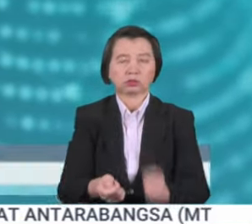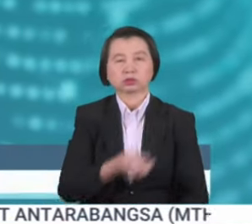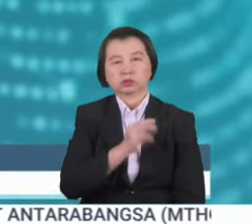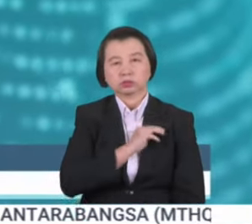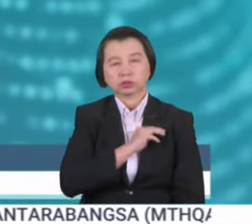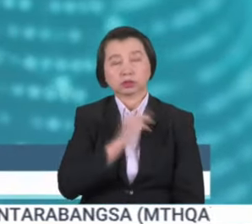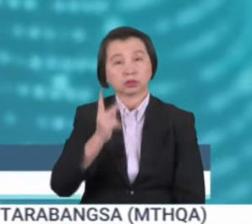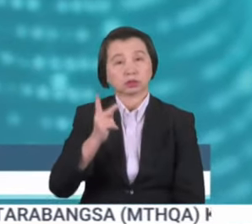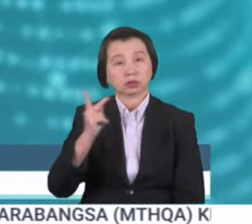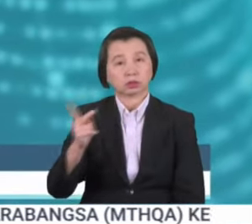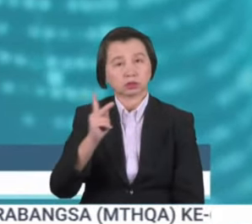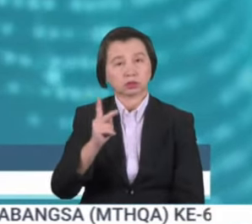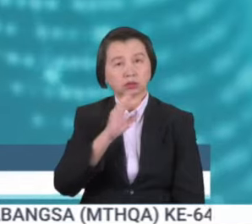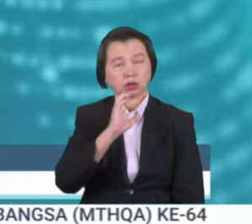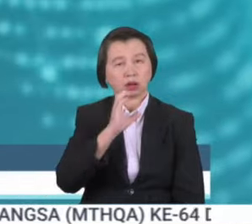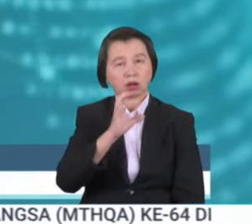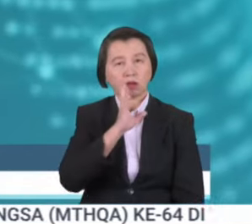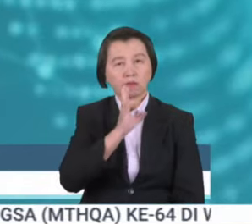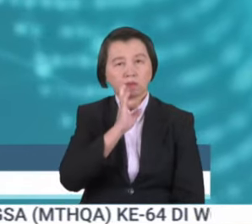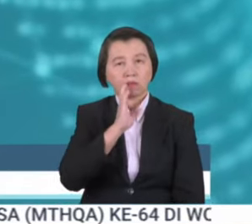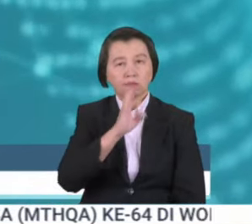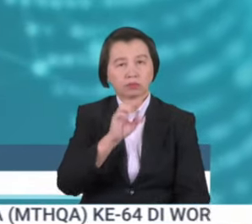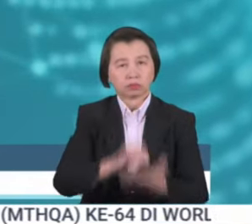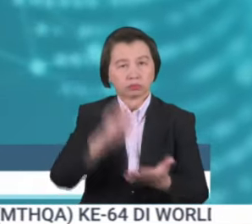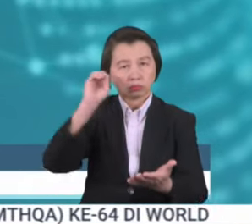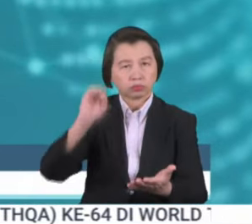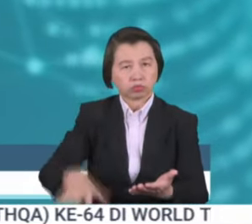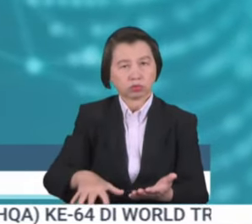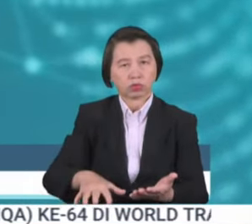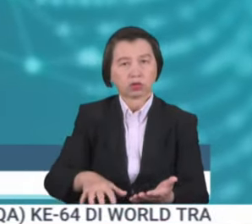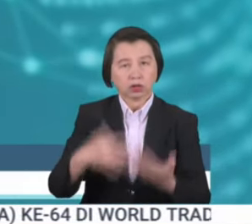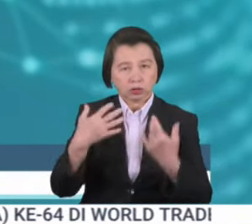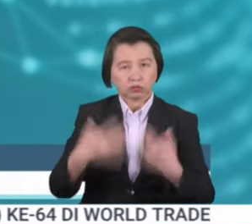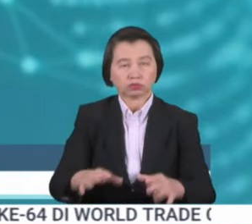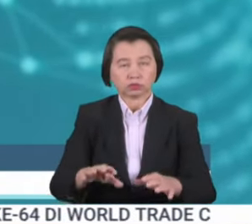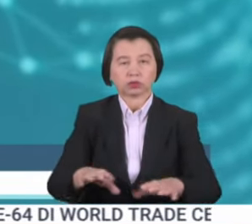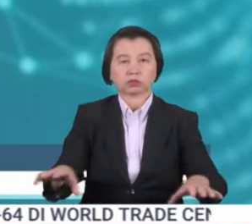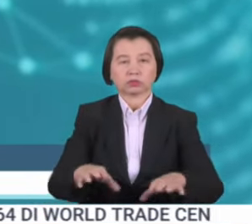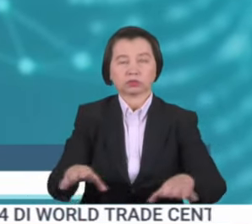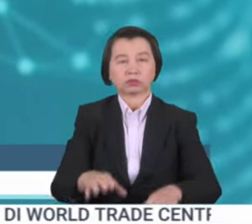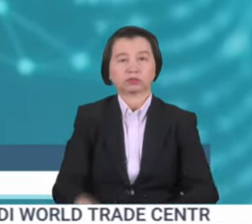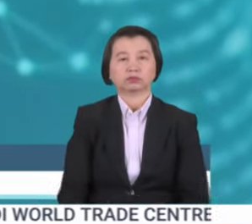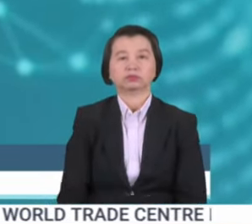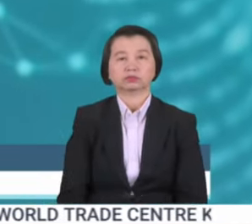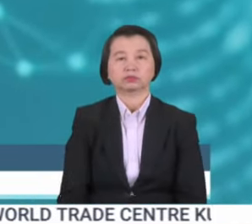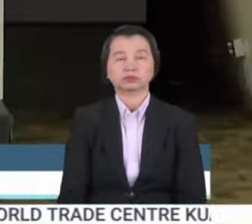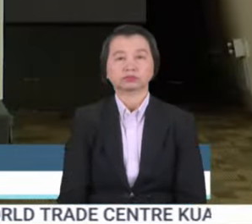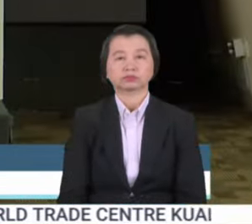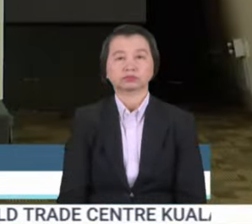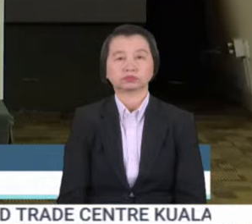Fadil berkata tindakan untuk menurunkan akaun tersebut juga telah dilakukan.